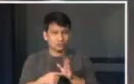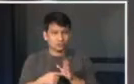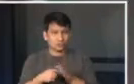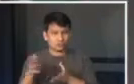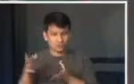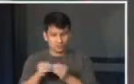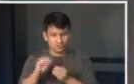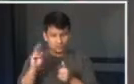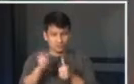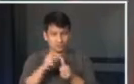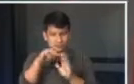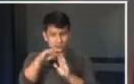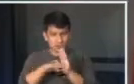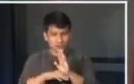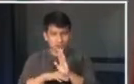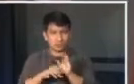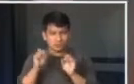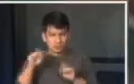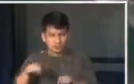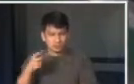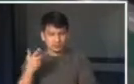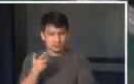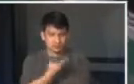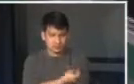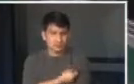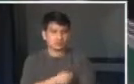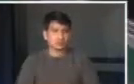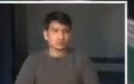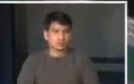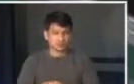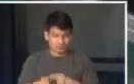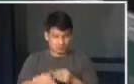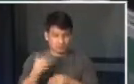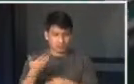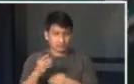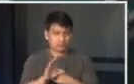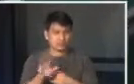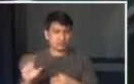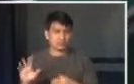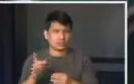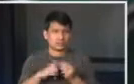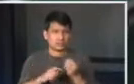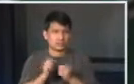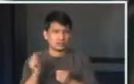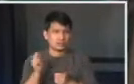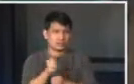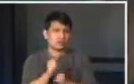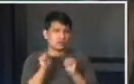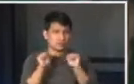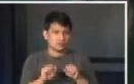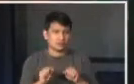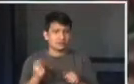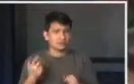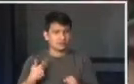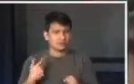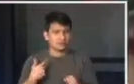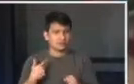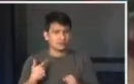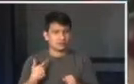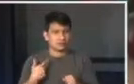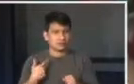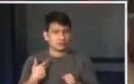sa priority list ng dapat bakunahan. Sa pamamagitan umano nito, mas magkakaroon ng